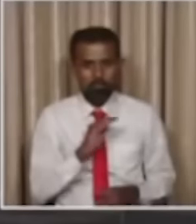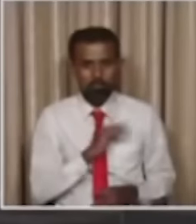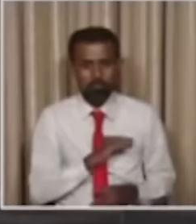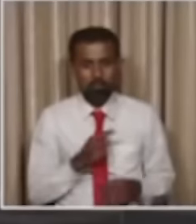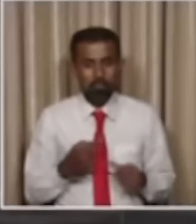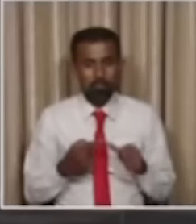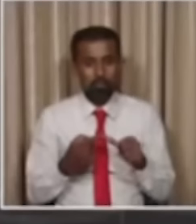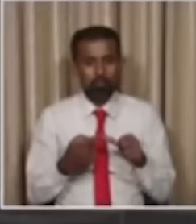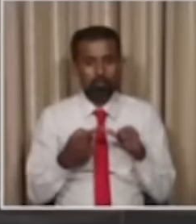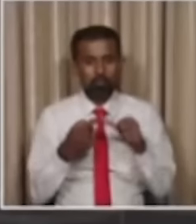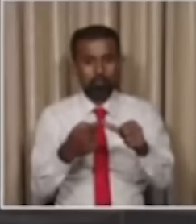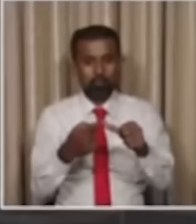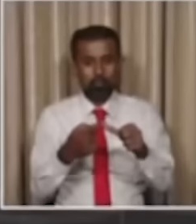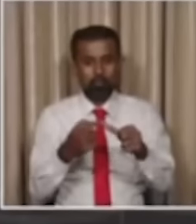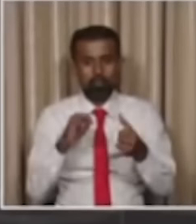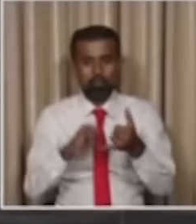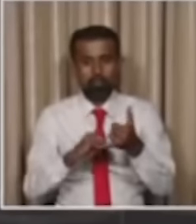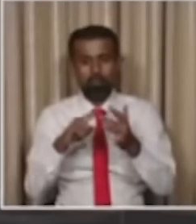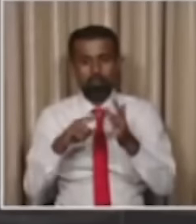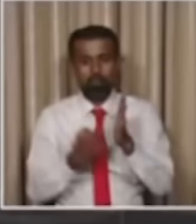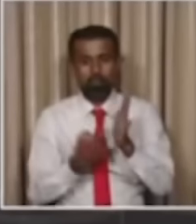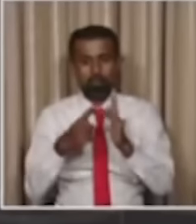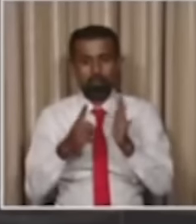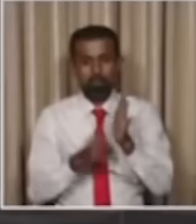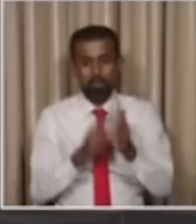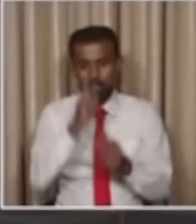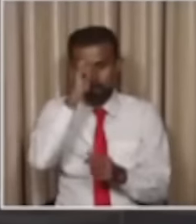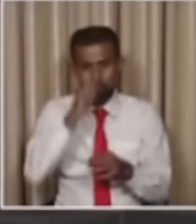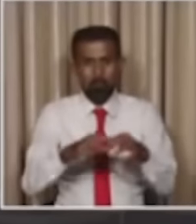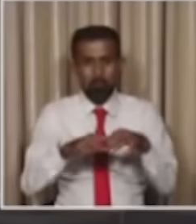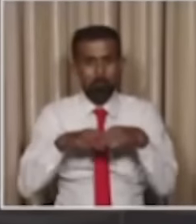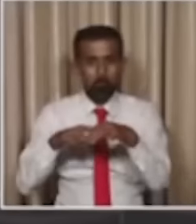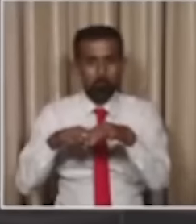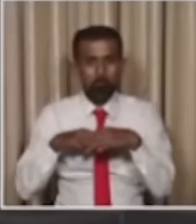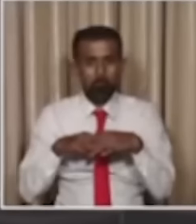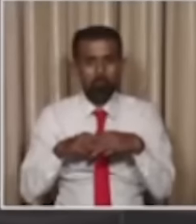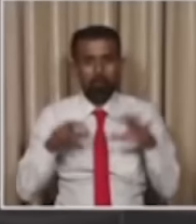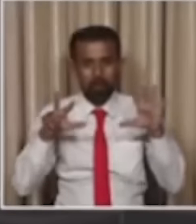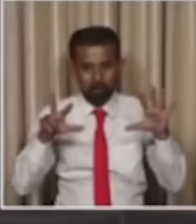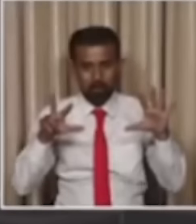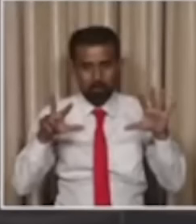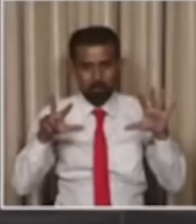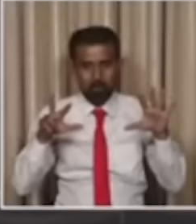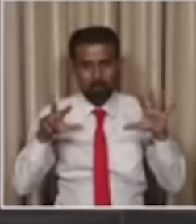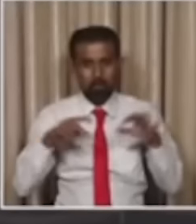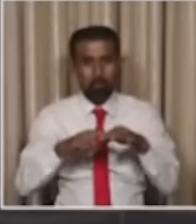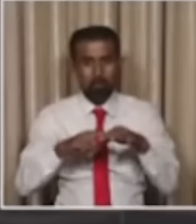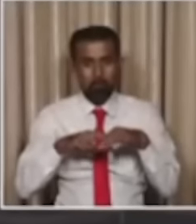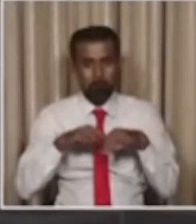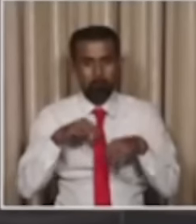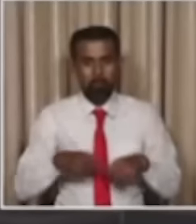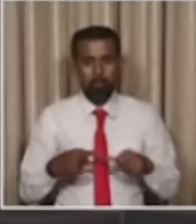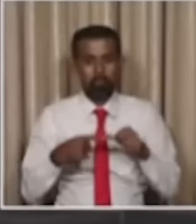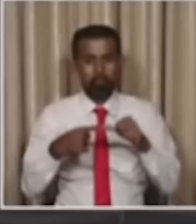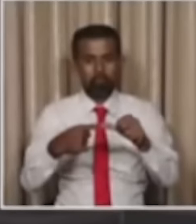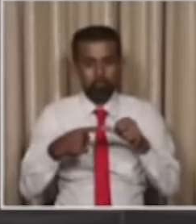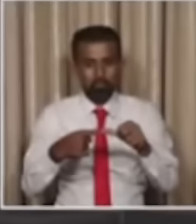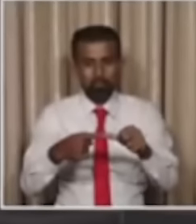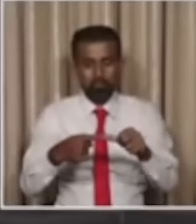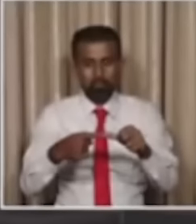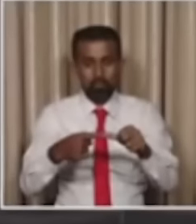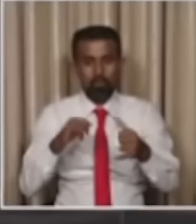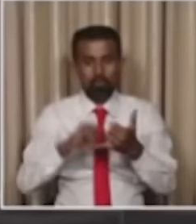දෙන්නේ සිරිල් ගාමිණී පියතුමා අහපු ප්‍රශ්න. ඒ ප්‍රශ්නෙට තමයි මේ උත්තර දෙන්නේ. ඒ ප්‍රශ්නේ